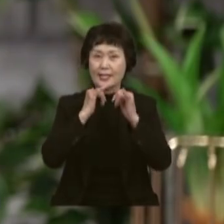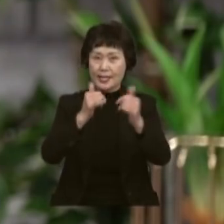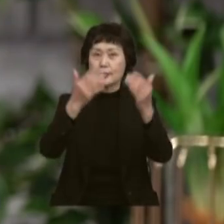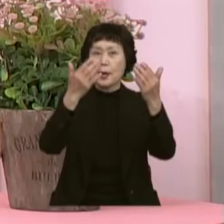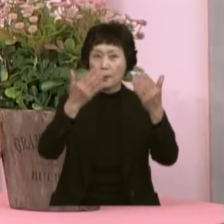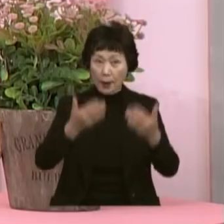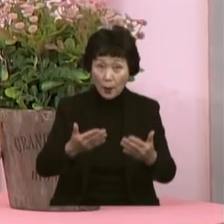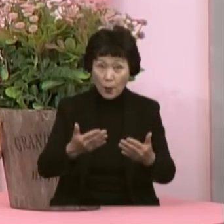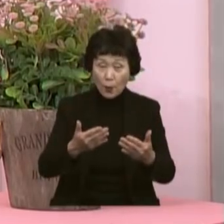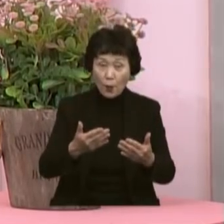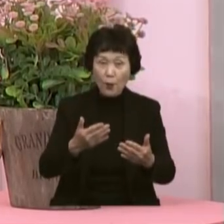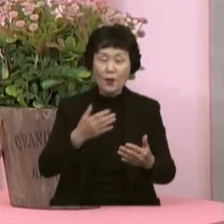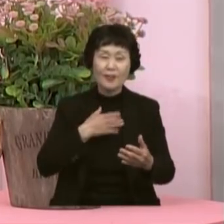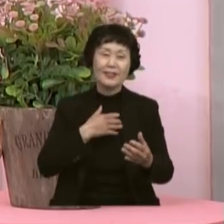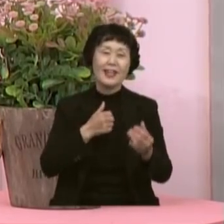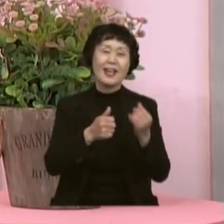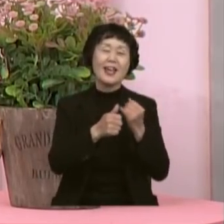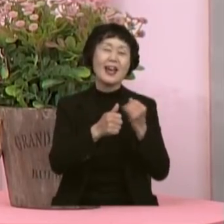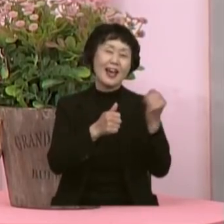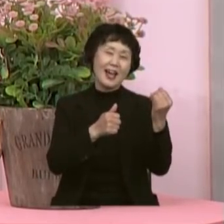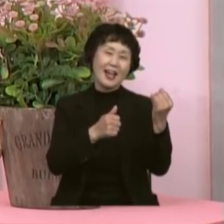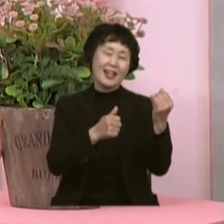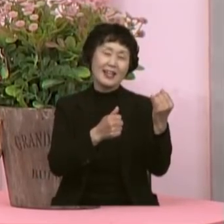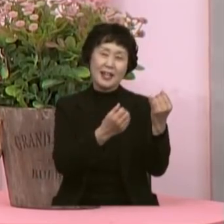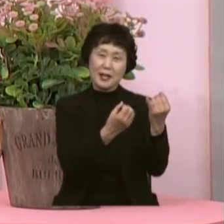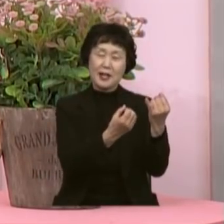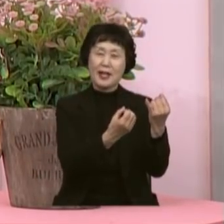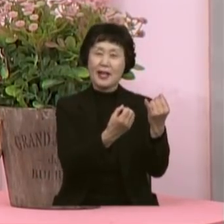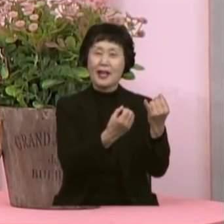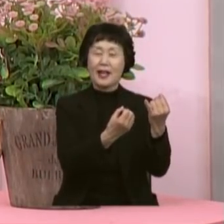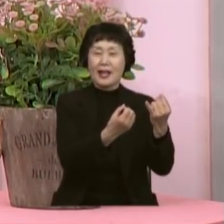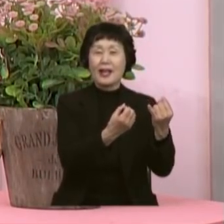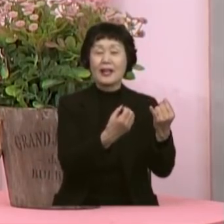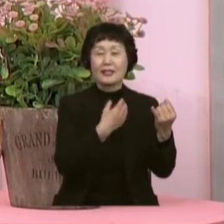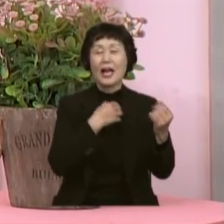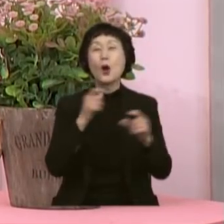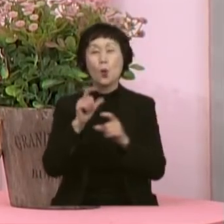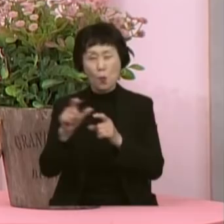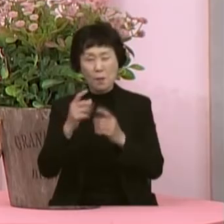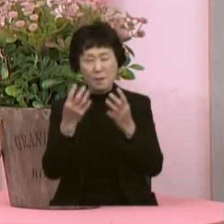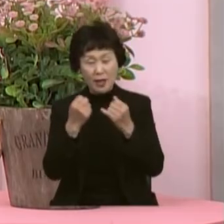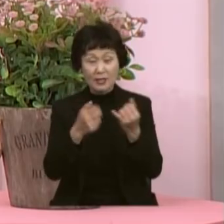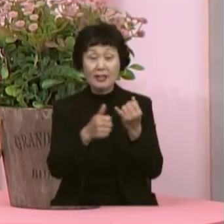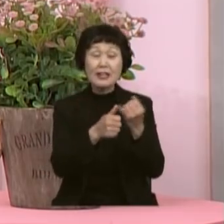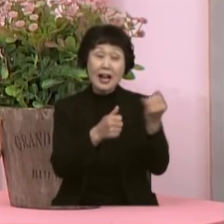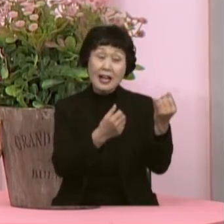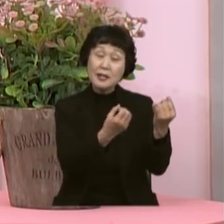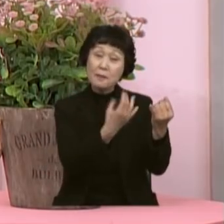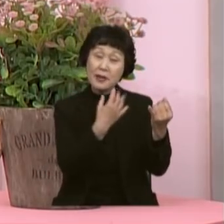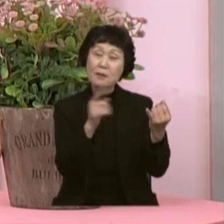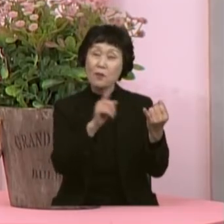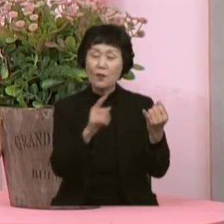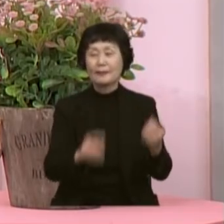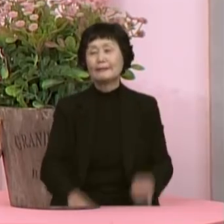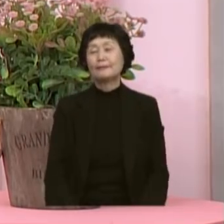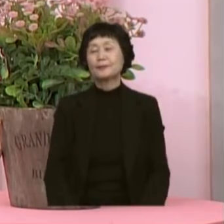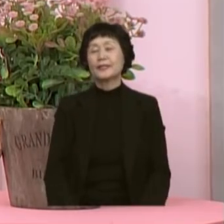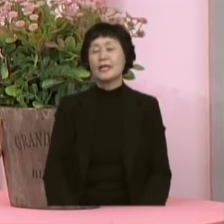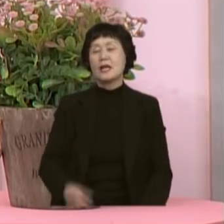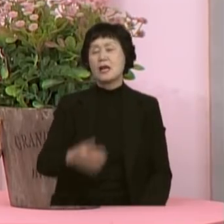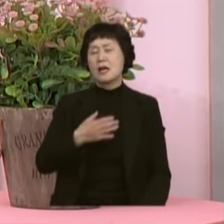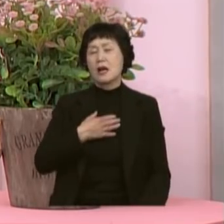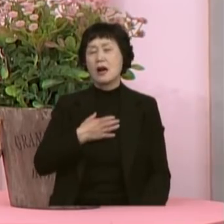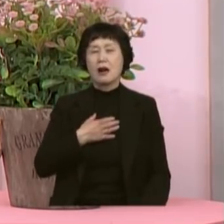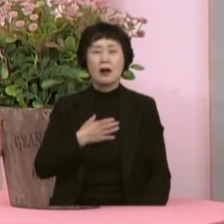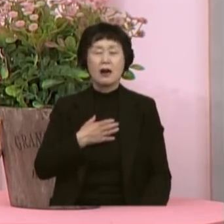마음에 집사람이 저한테 맨날 고민하니까 왜 그러냐 그래서 야, 나 하나님이 이렇게